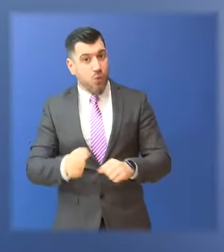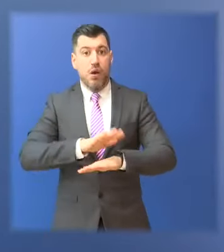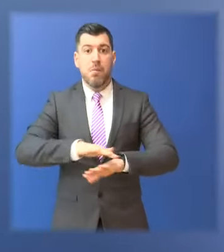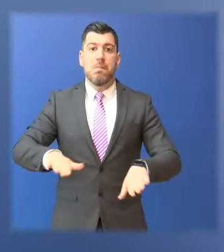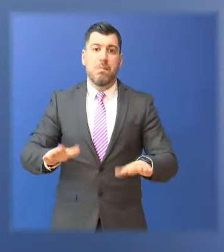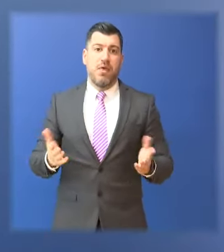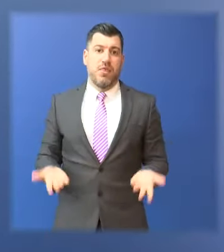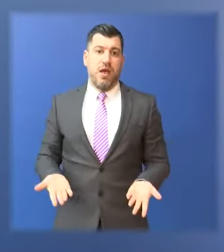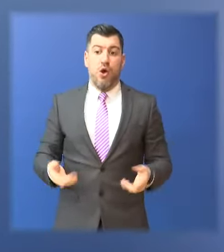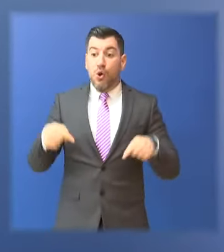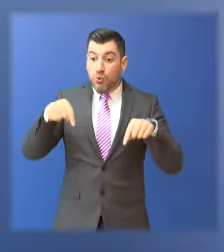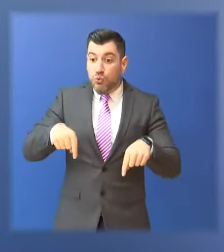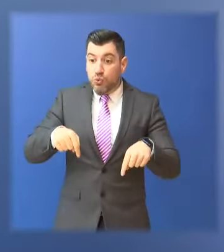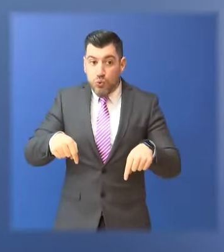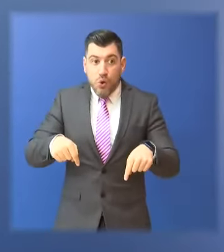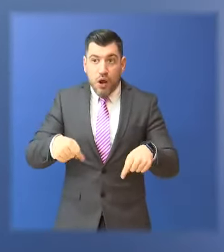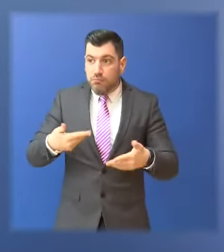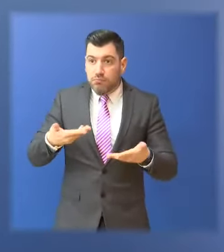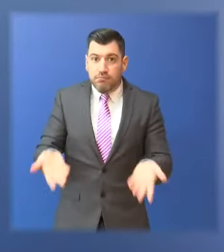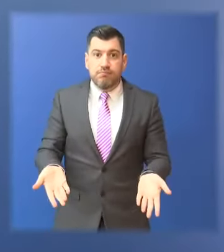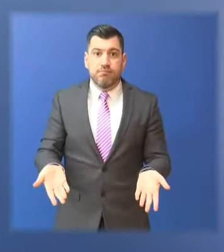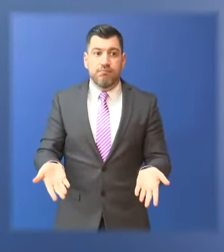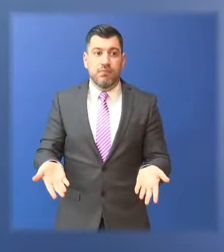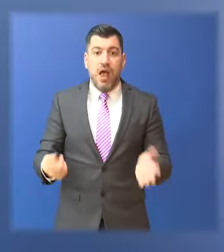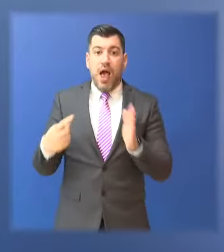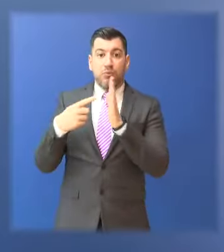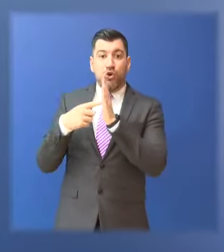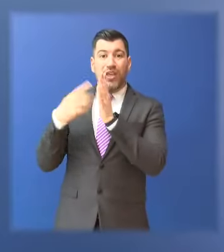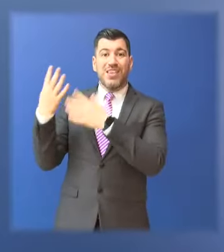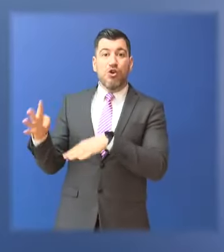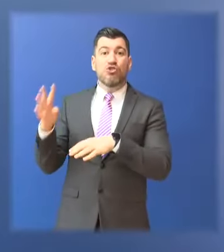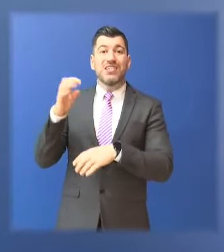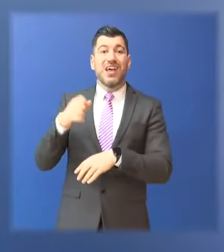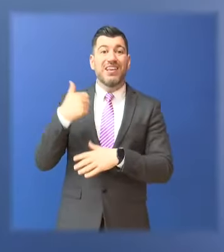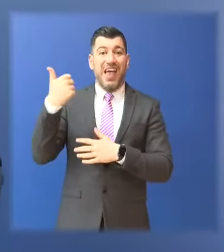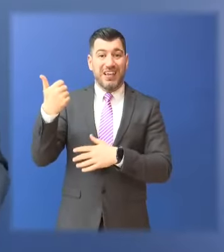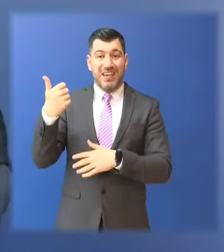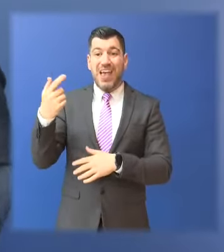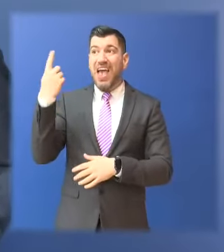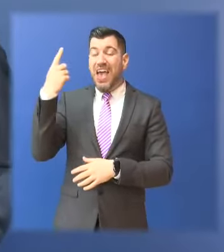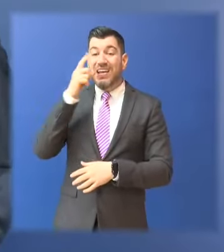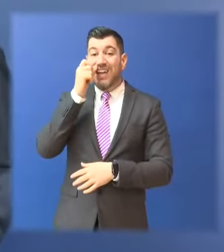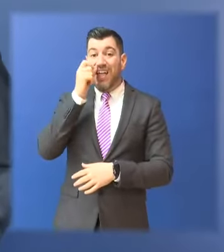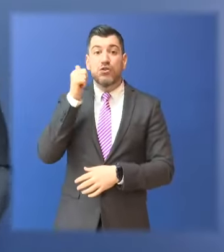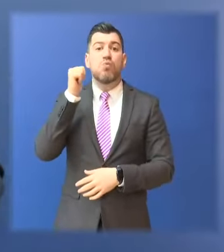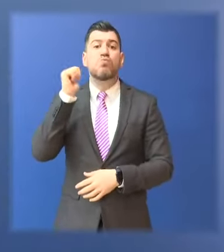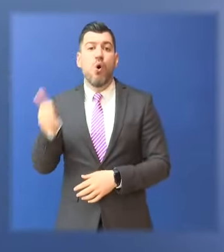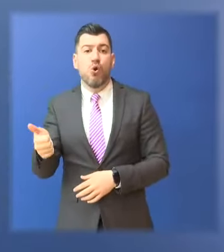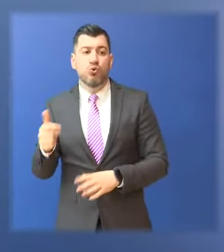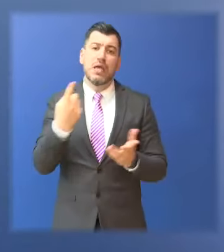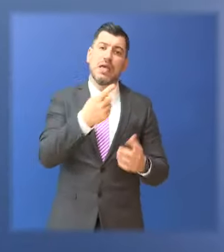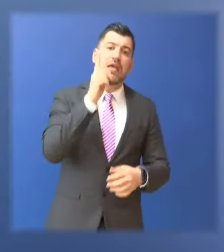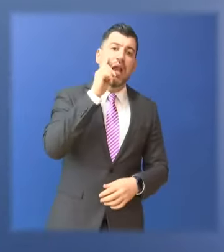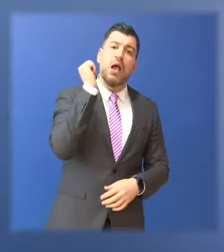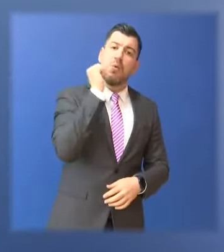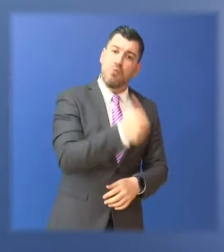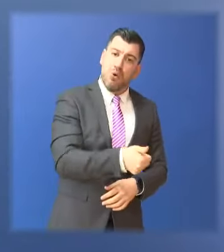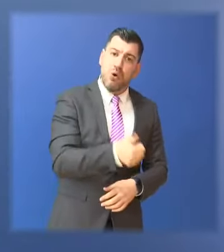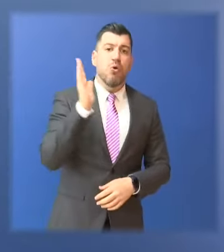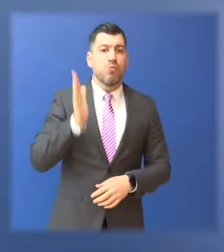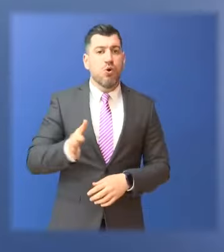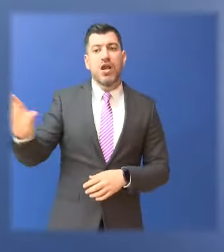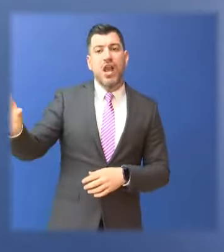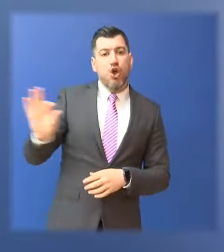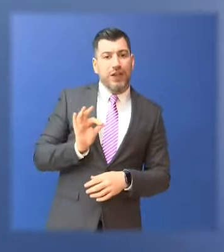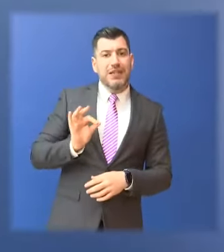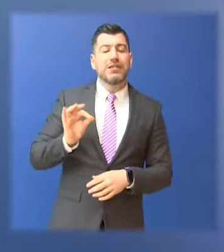μιλάμε. Σήμερα που μιλάμε, από το 1946, ένας άντρας μόνος του, μια γυναίκα μόνη της, μπορεί να υιοθετήσει ένα παιδί.